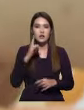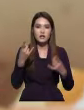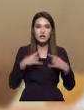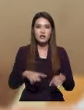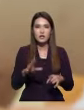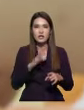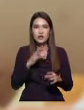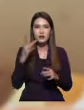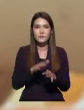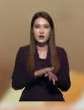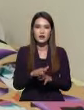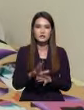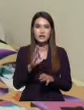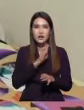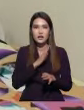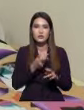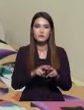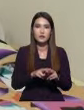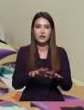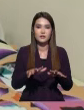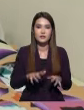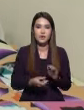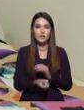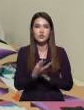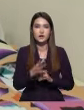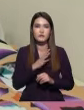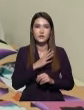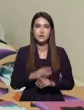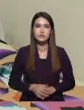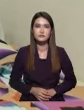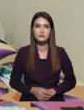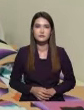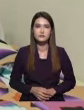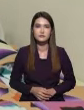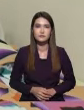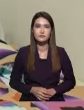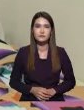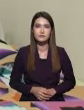жатқан. Сәби 4-5 күн бұрын ғана палатаға шықты. Қызымыздың жағдайы қазір жақсы.